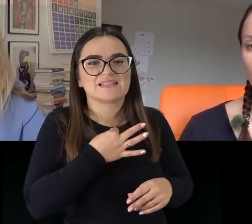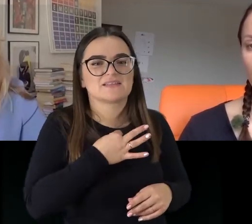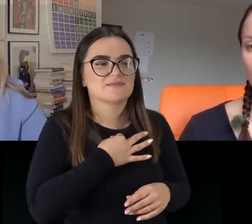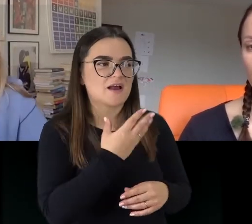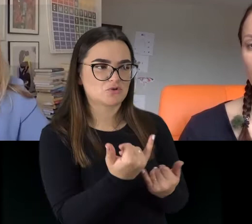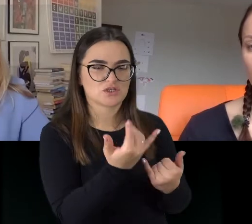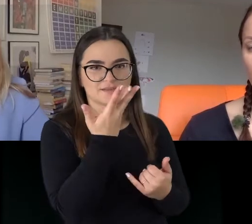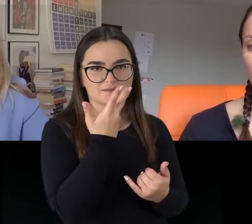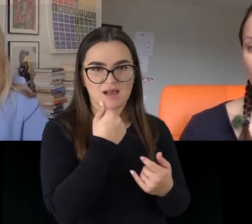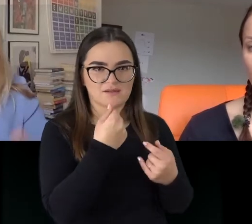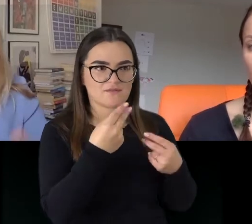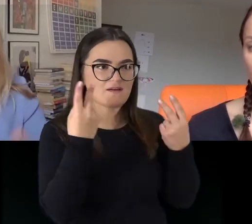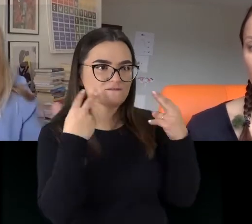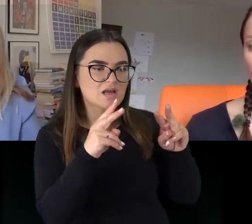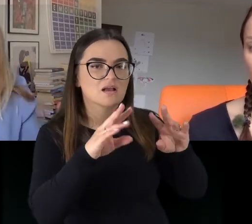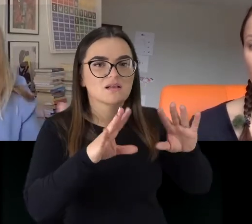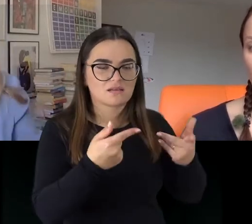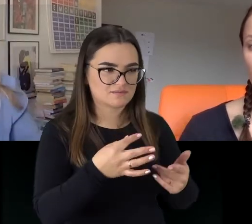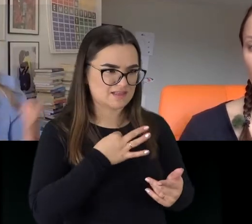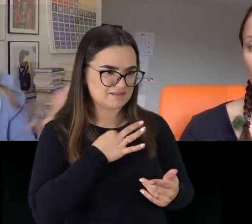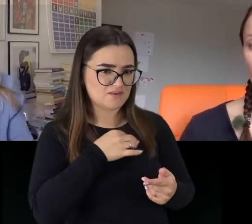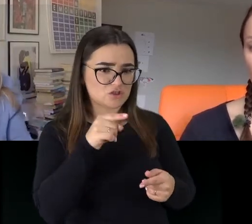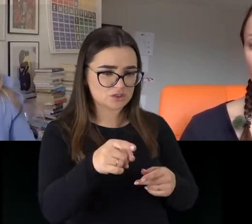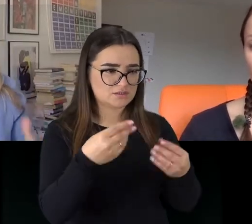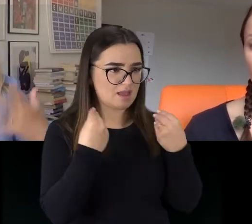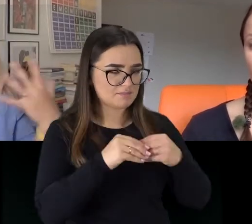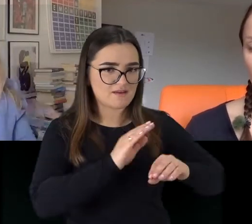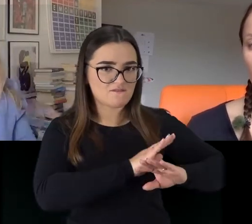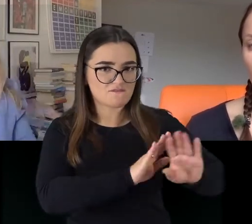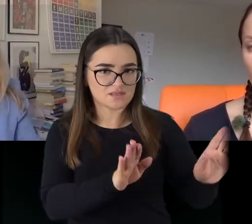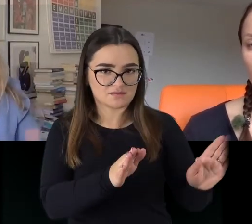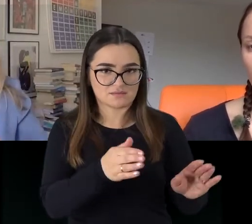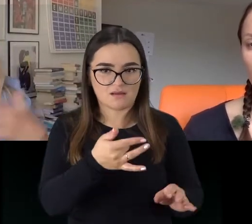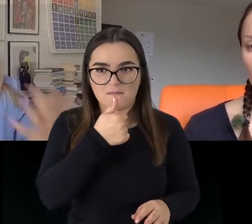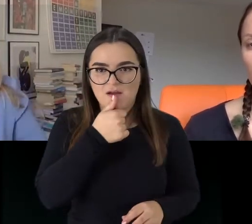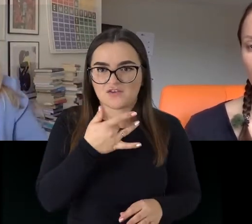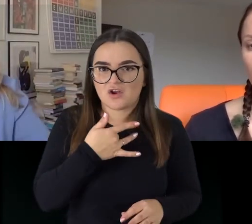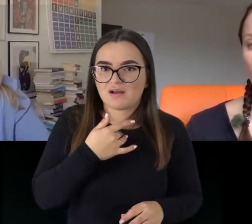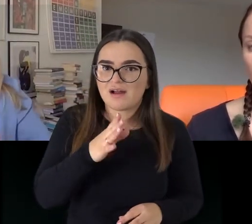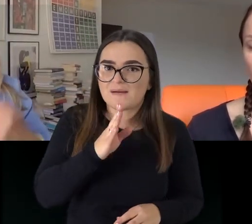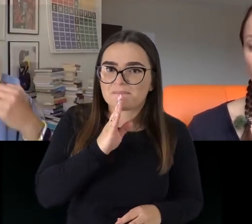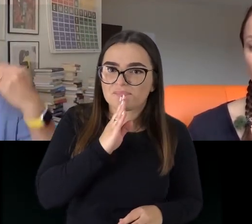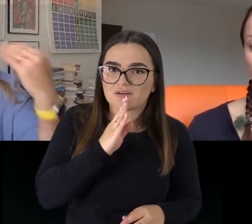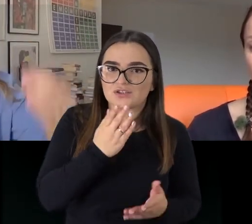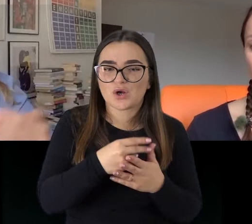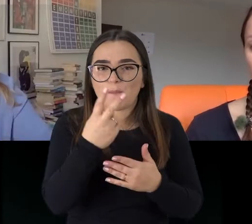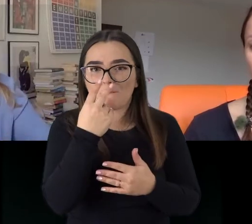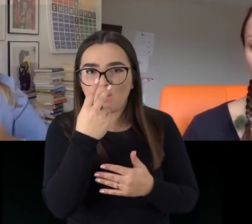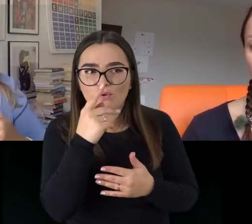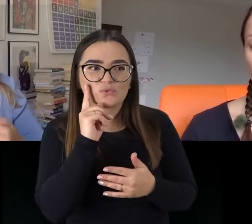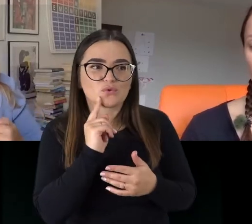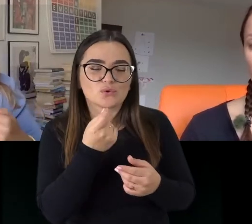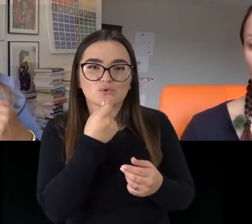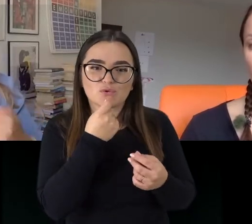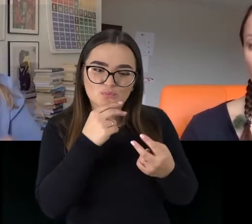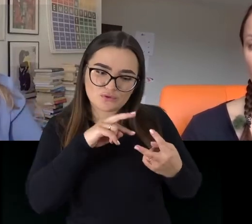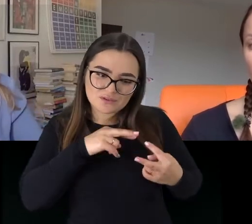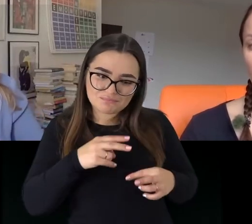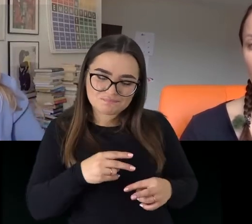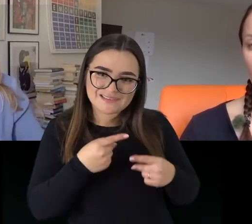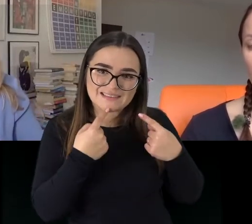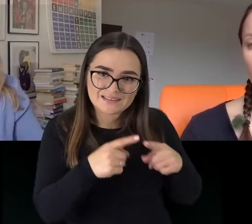šiemet, ne? Nors mergaitė gal ten yra paauglystė ir jinai nori dabintis ir taip savo išreikšti. Iš kitos pusės ribų aš